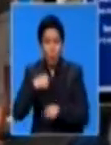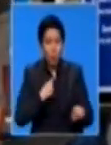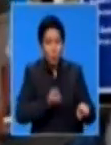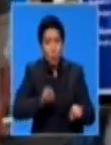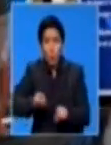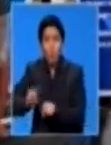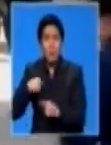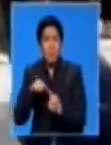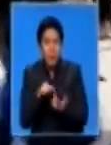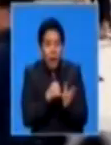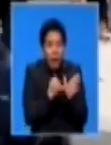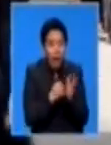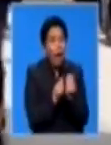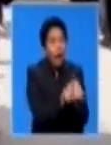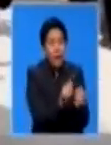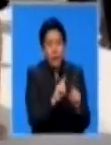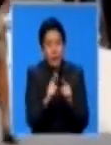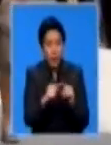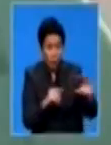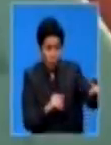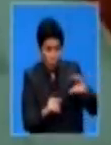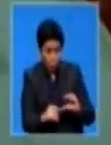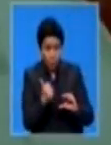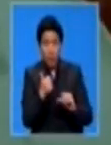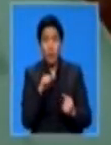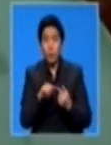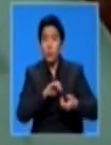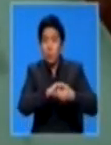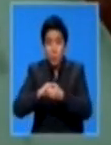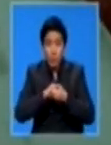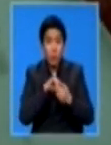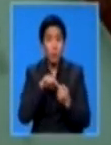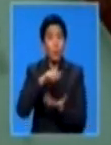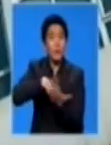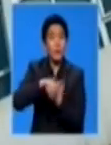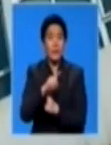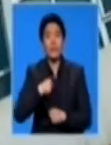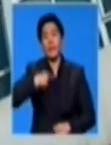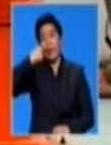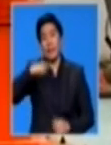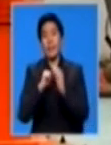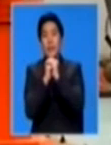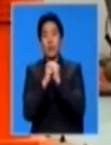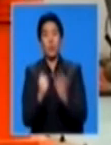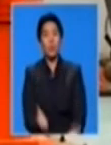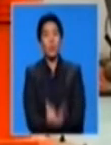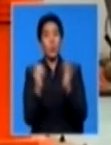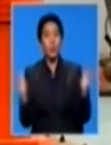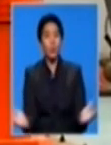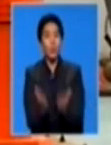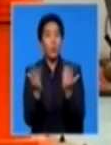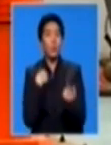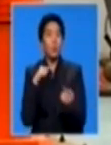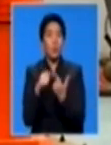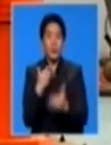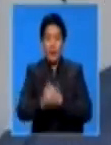ำนวยความสะดวกการค้าการลงทุนการสร้างความร่วมมือทางเศรษฐกิจระหว่างไทยจีนที่จะช่วยส่งเสริมและผลักดันด้